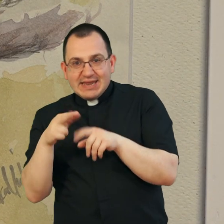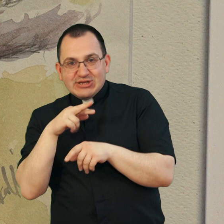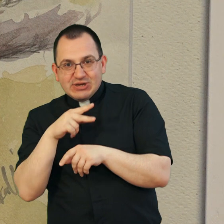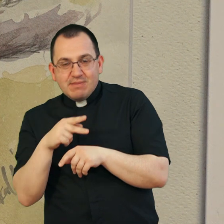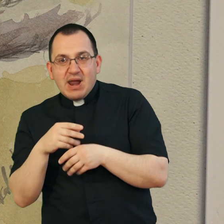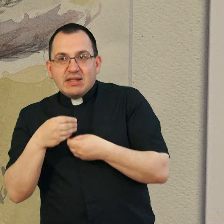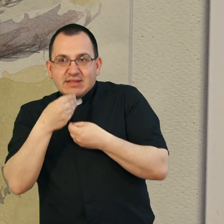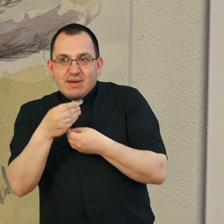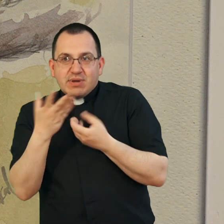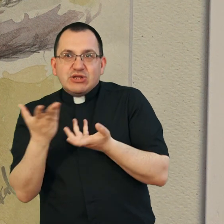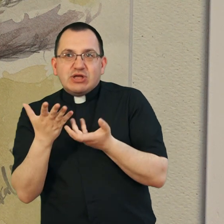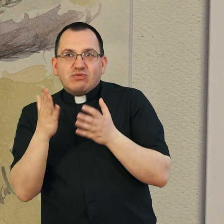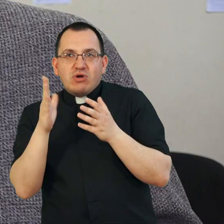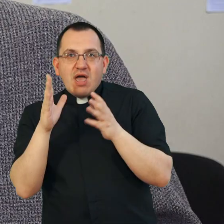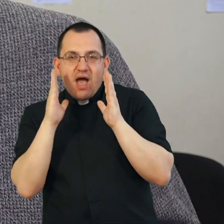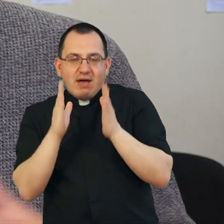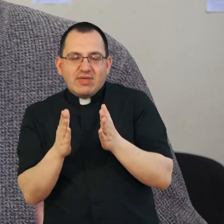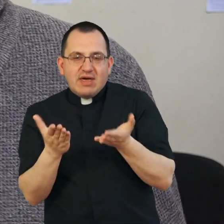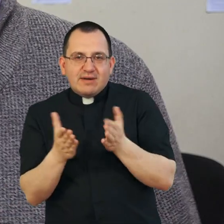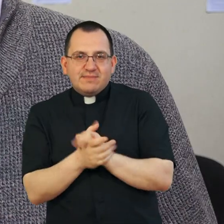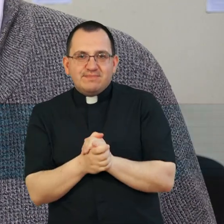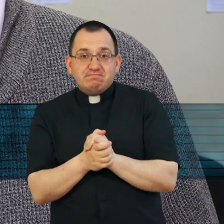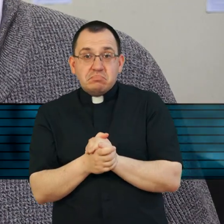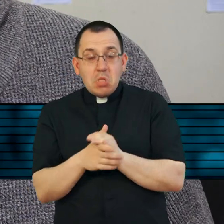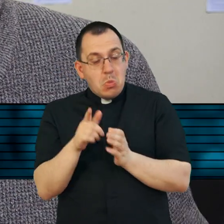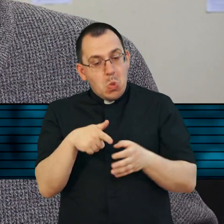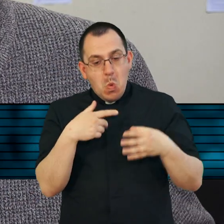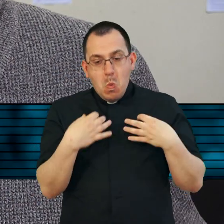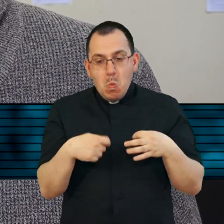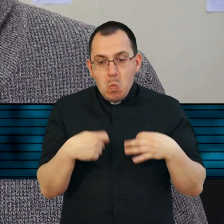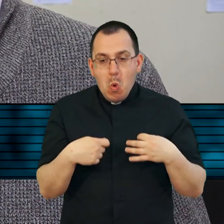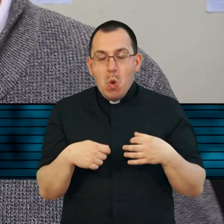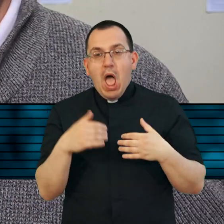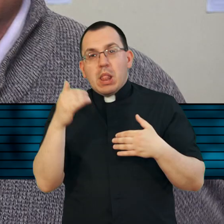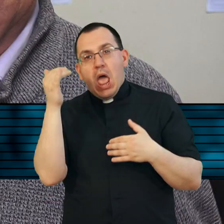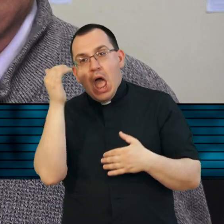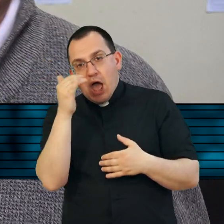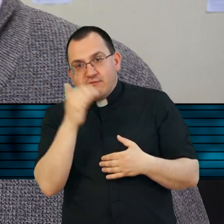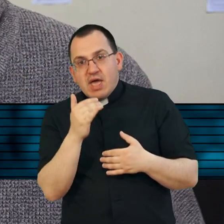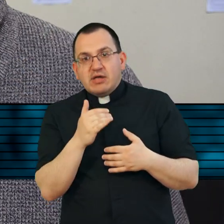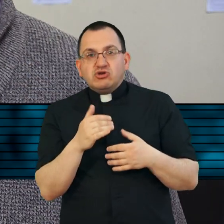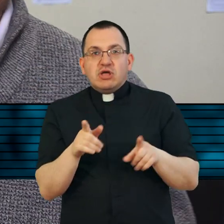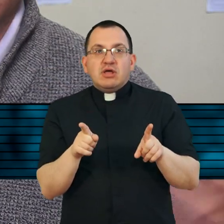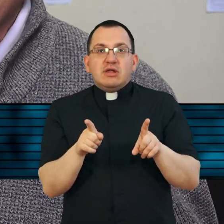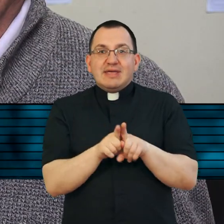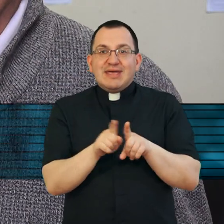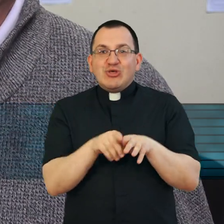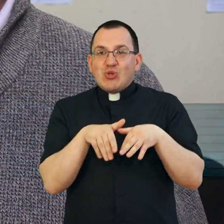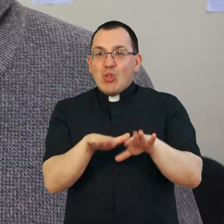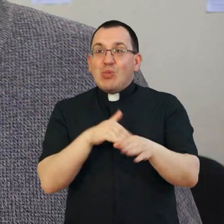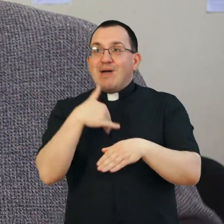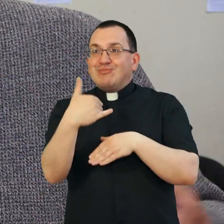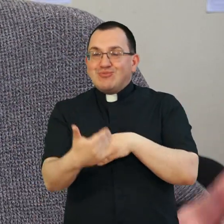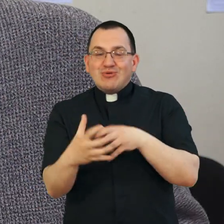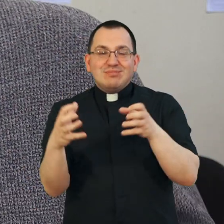ravnodušnim. Bila je jedna zaista bogata, sadržana večer koja je ljude zadržala poslije na druženju,